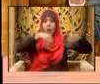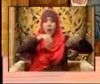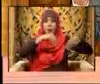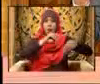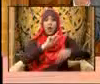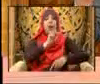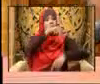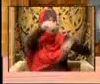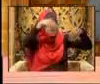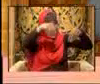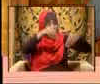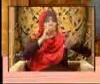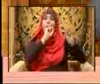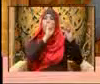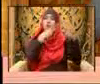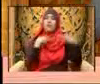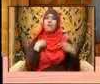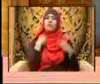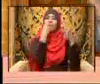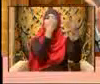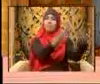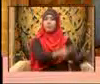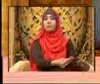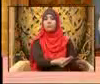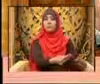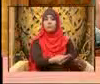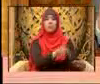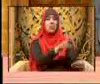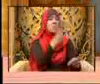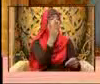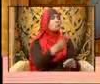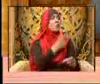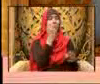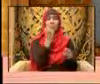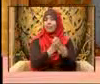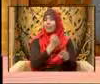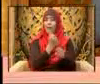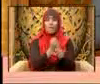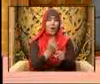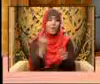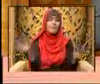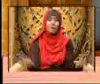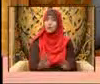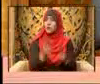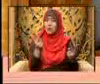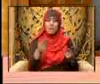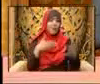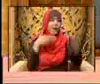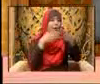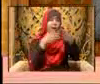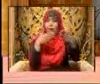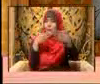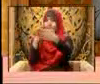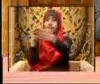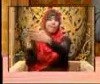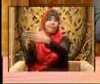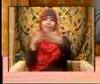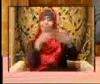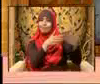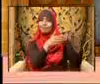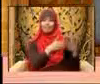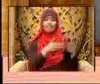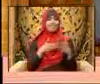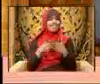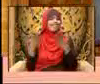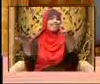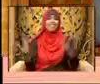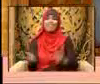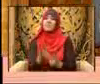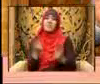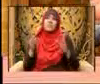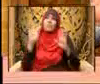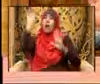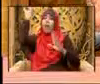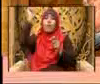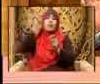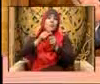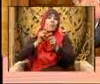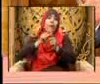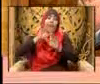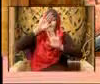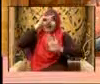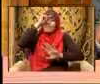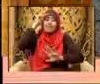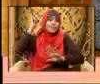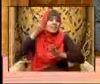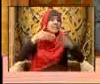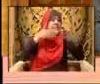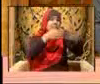يجد يعني طريقا للعمل ولم يجد بابا للعمل، يعني إنسان سبحانك يا ربي ما تغلقت أمامه